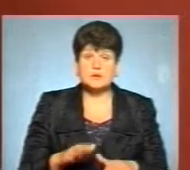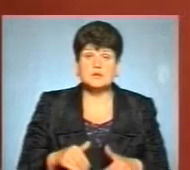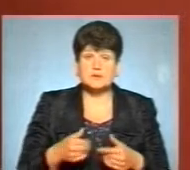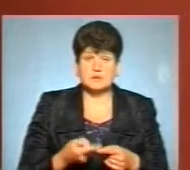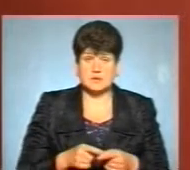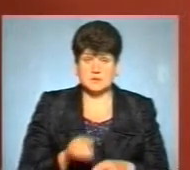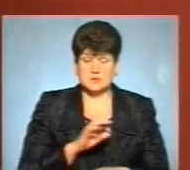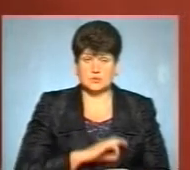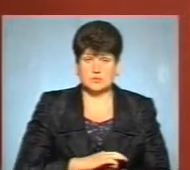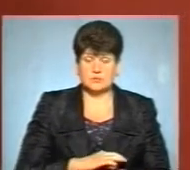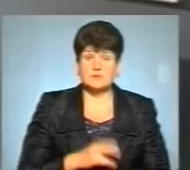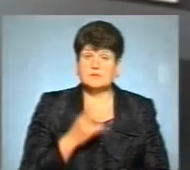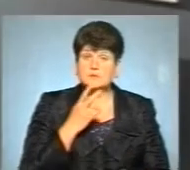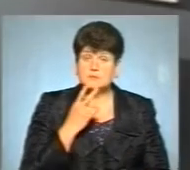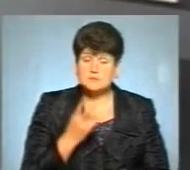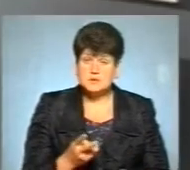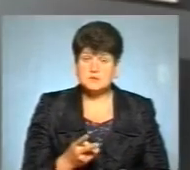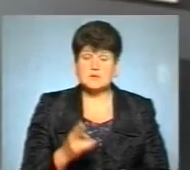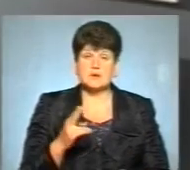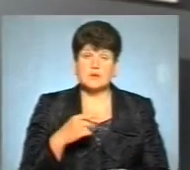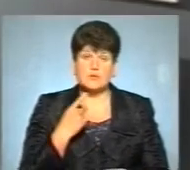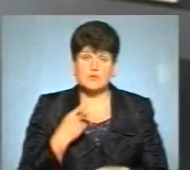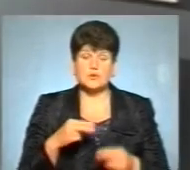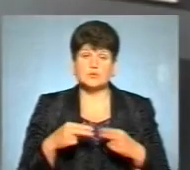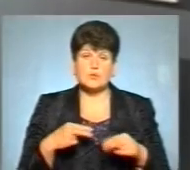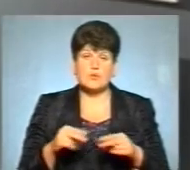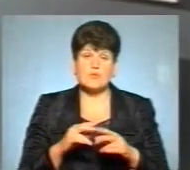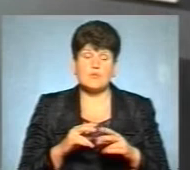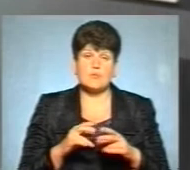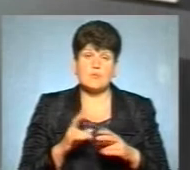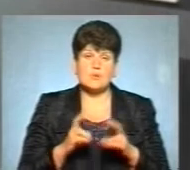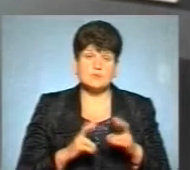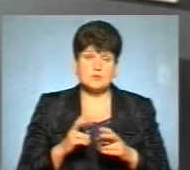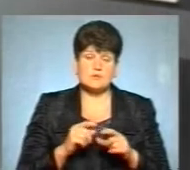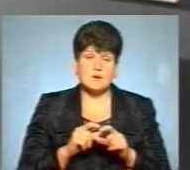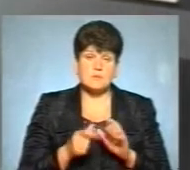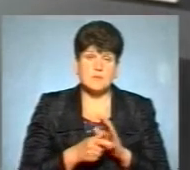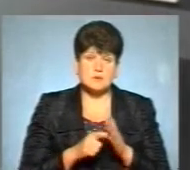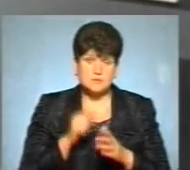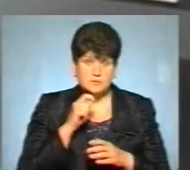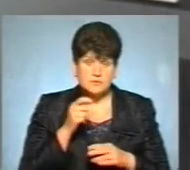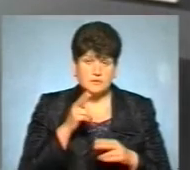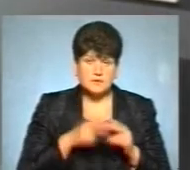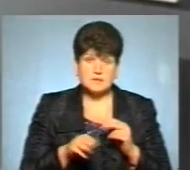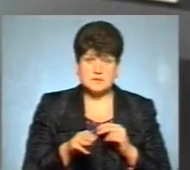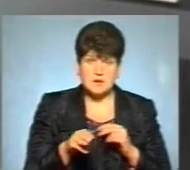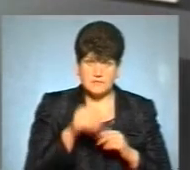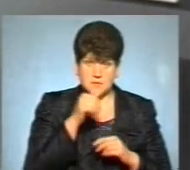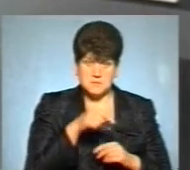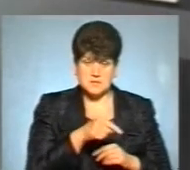доходи. От, бачите, також за даними торгово-промислової палати України, буквально на кінець травня